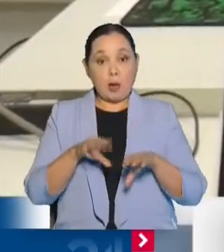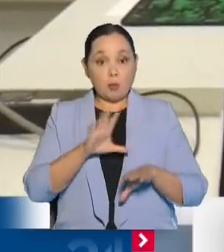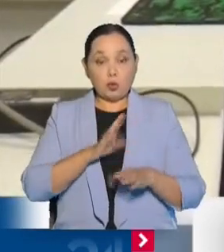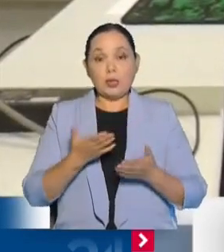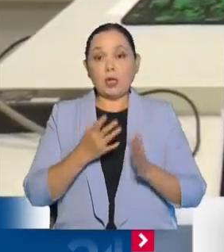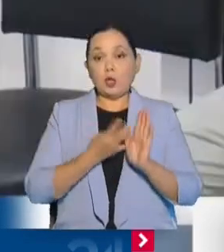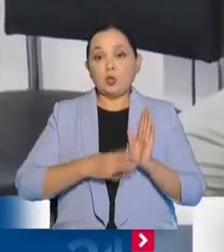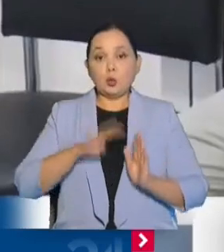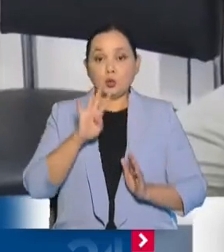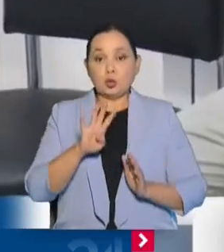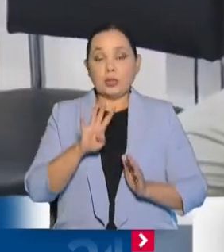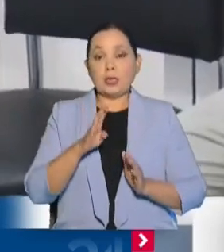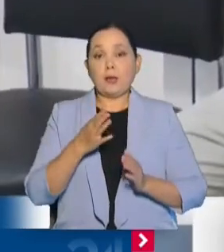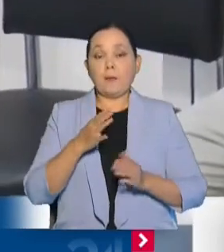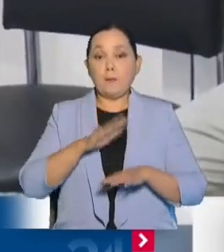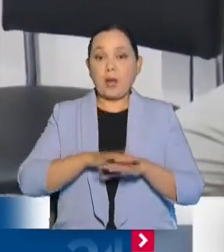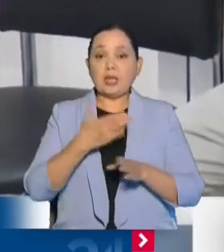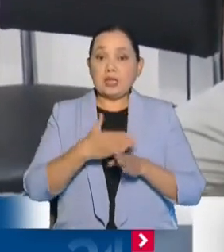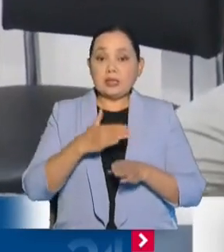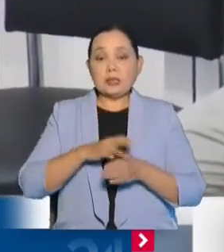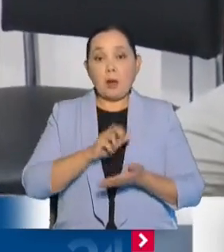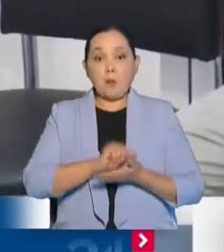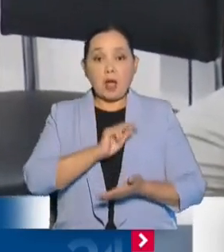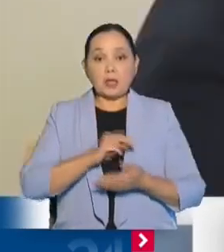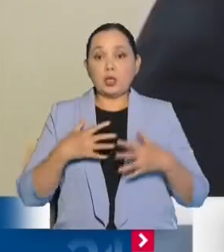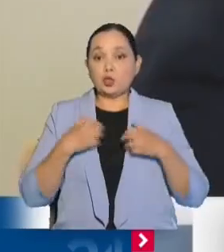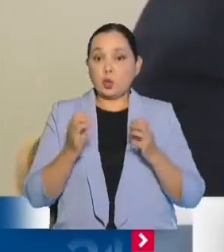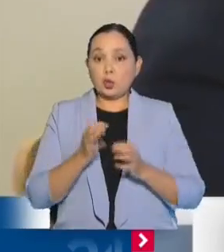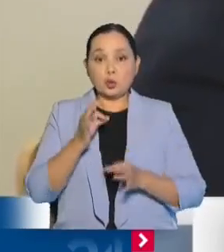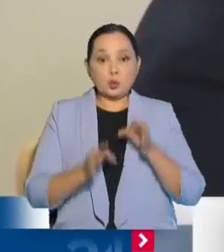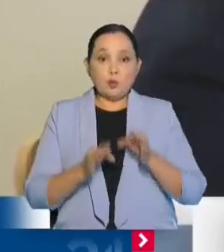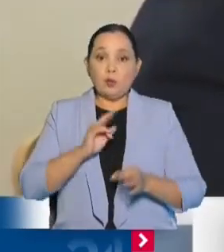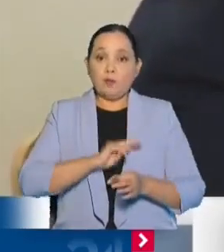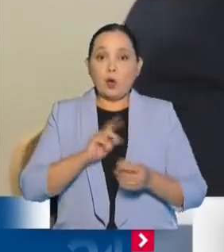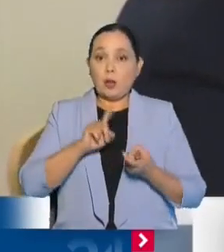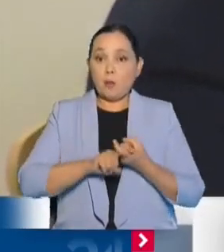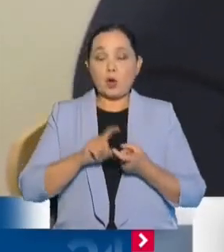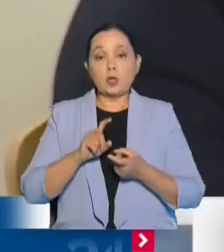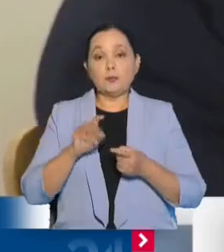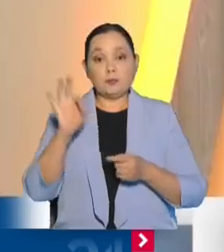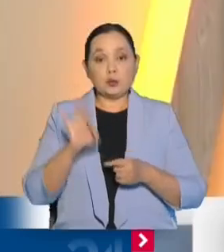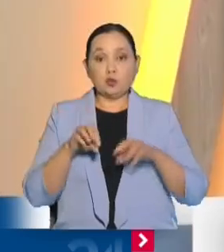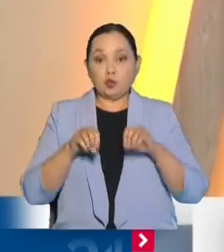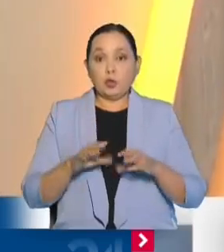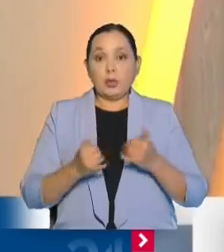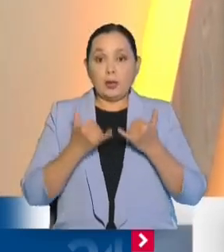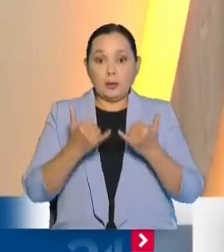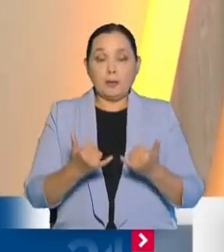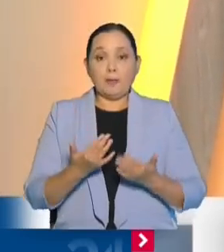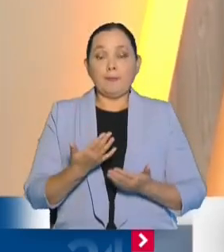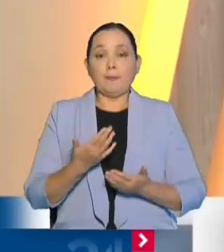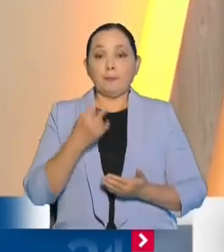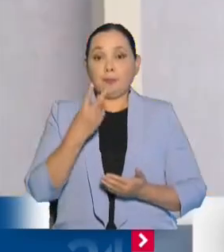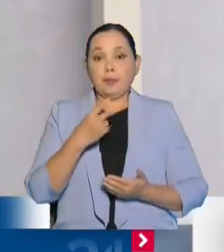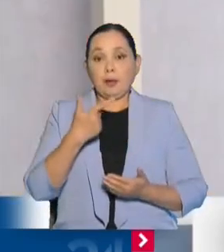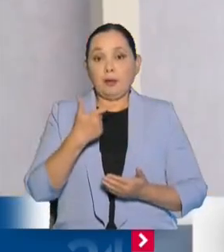Shundan 94 ta bank krediti, bandlik, sog'liqni saqlash va sud faoliyati bilan bog'liq murojaatlar joyida hal etildi. Benim 2 hektar